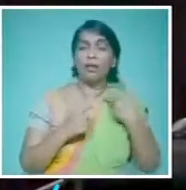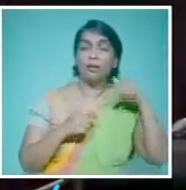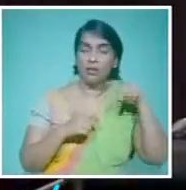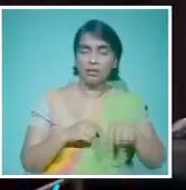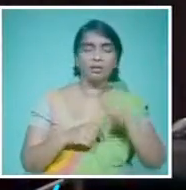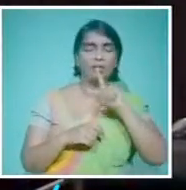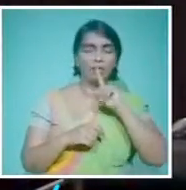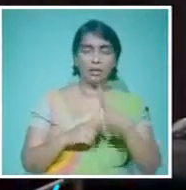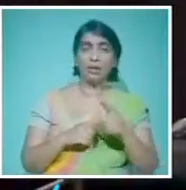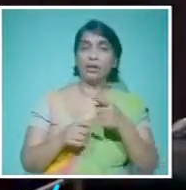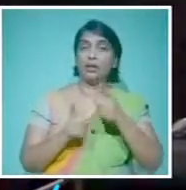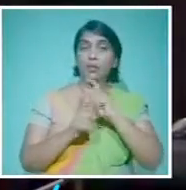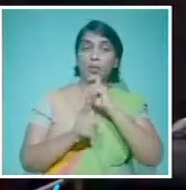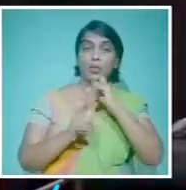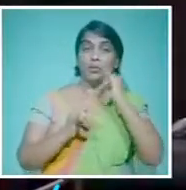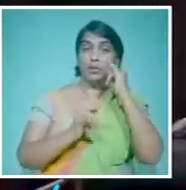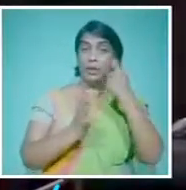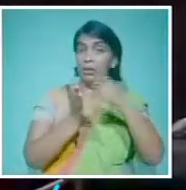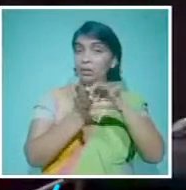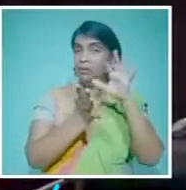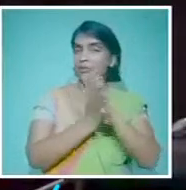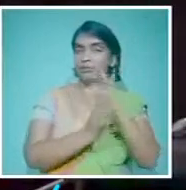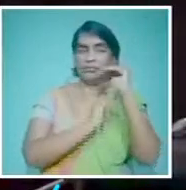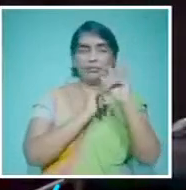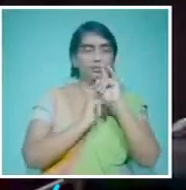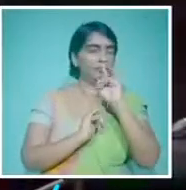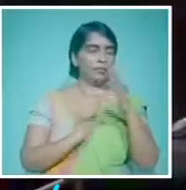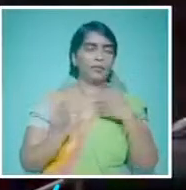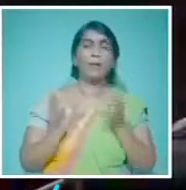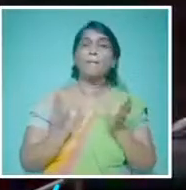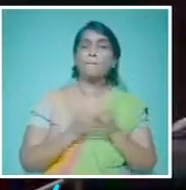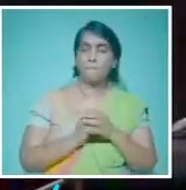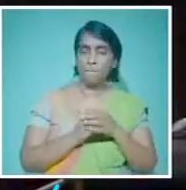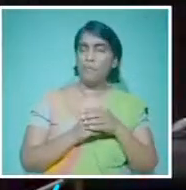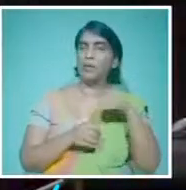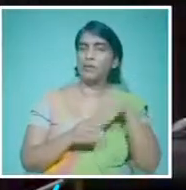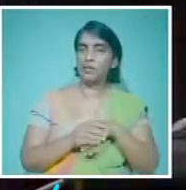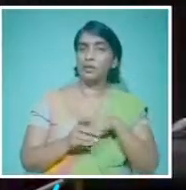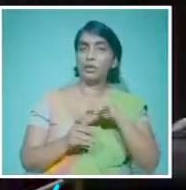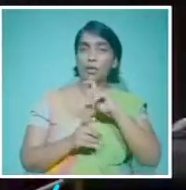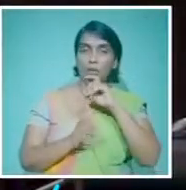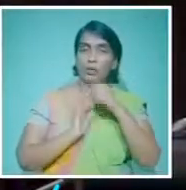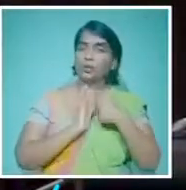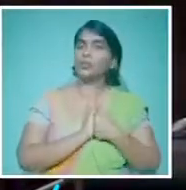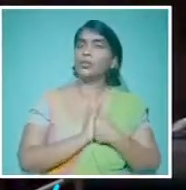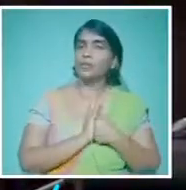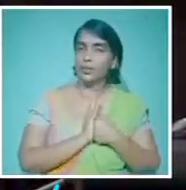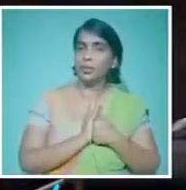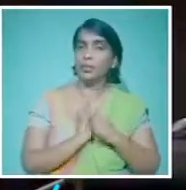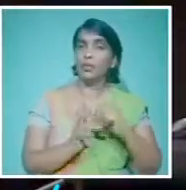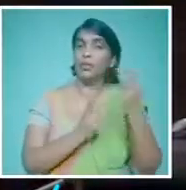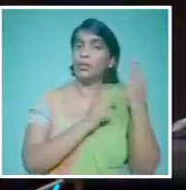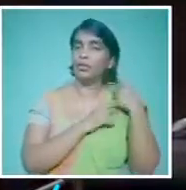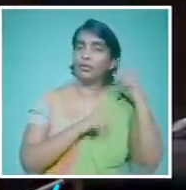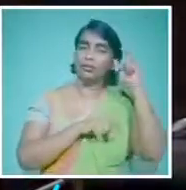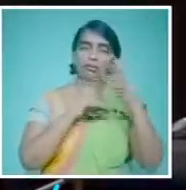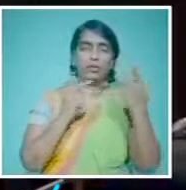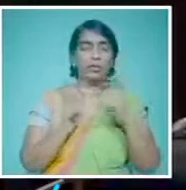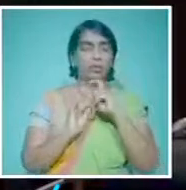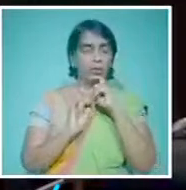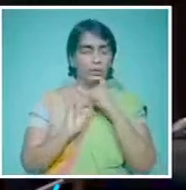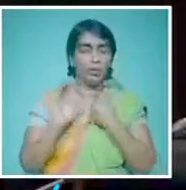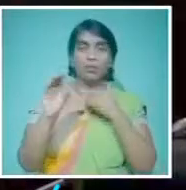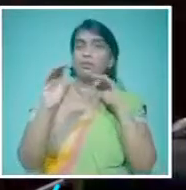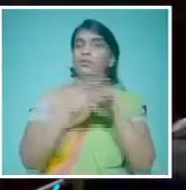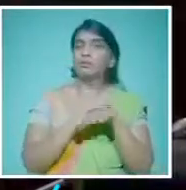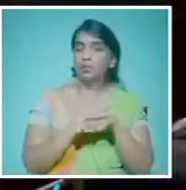අධිකරණ තීන්දුව විවේචනය කරන්නේ නැහැ. අපි පක්ෂයක් ඇදිර කියනවා අපි අධිකරණ ගරු කරනවා තනතුරු කෙසේ වෙතත් අපි අධිකරණට ඇතුල්